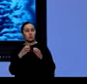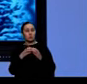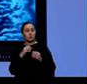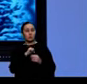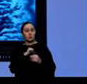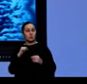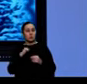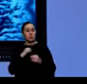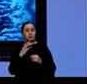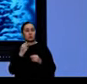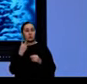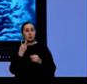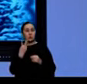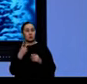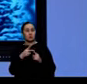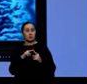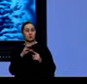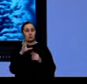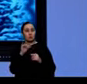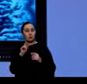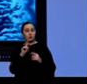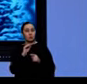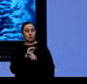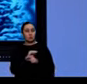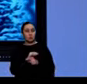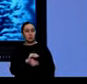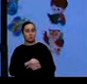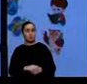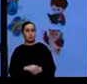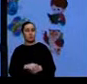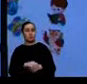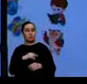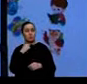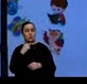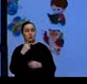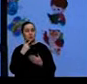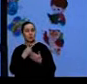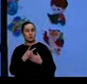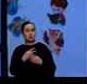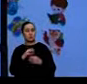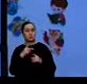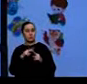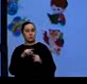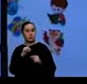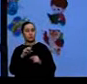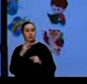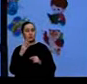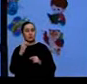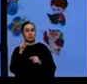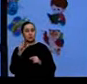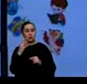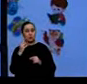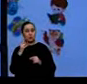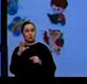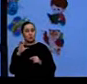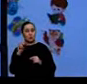guruhiga o'zingiz yana ikkitadan so'z qo'shing. Diqqat qilamiz. Demak,